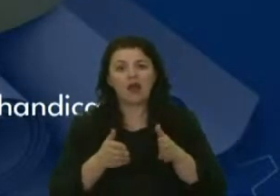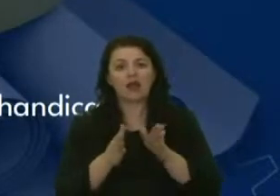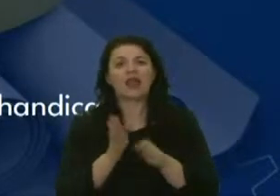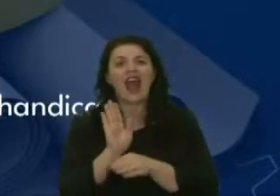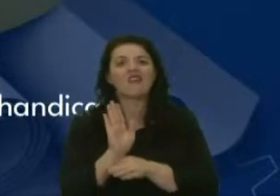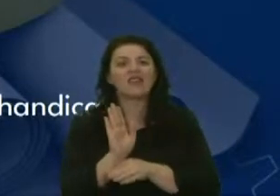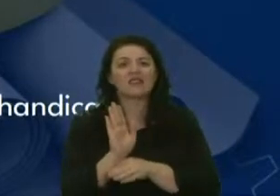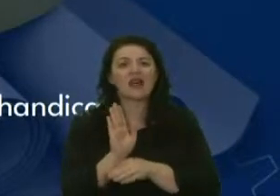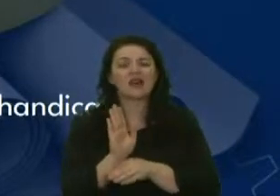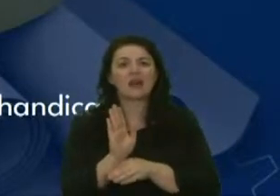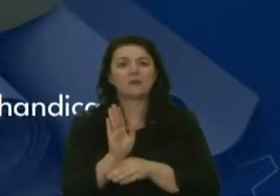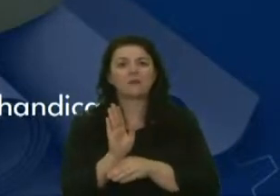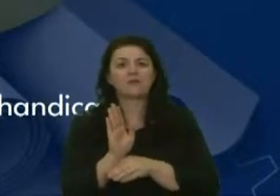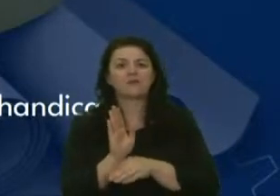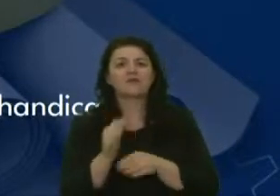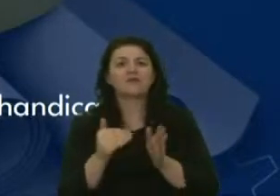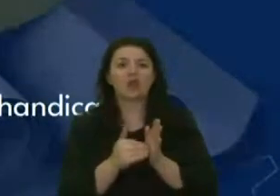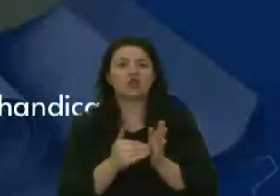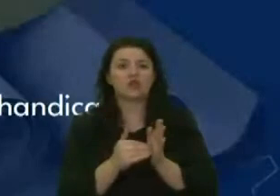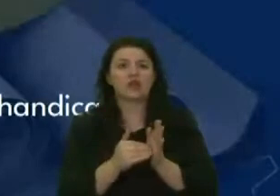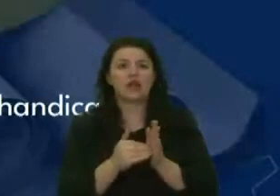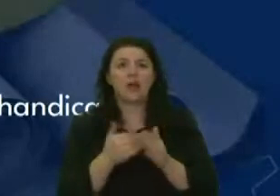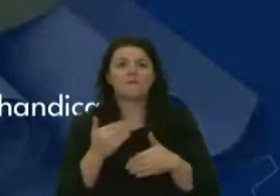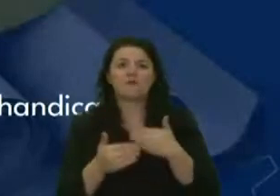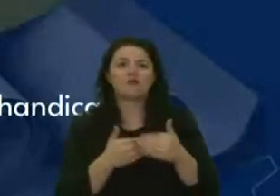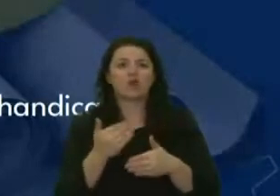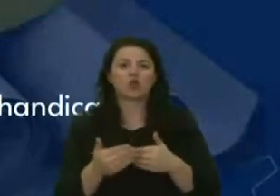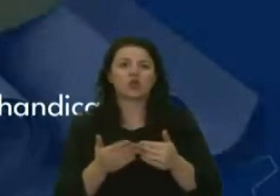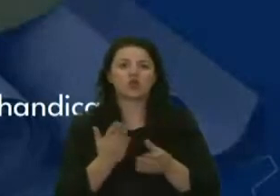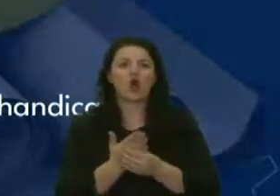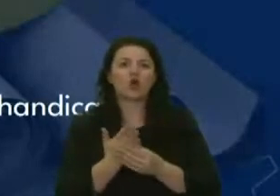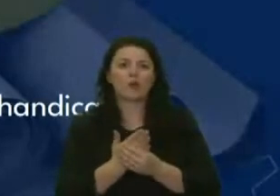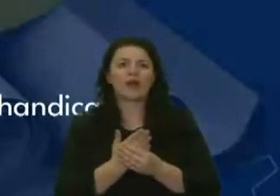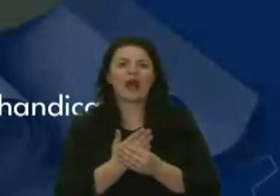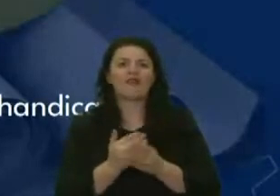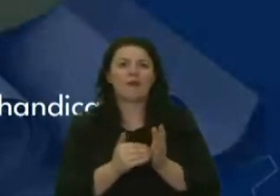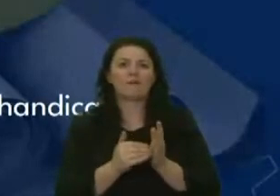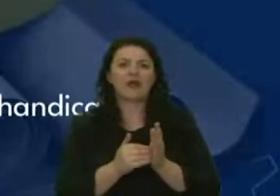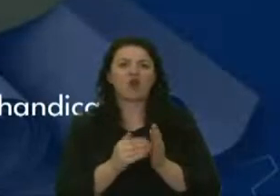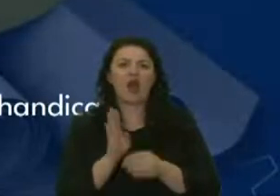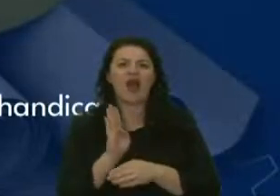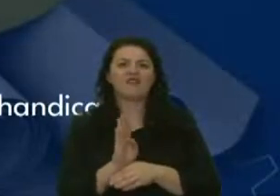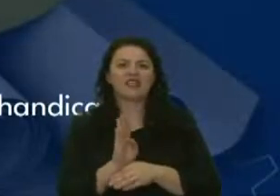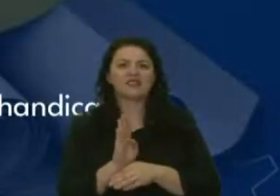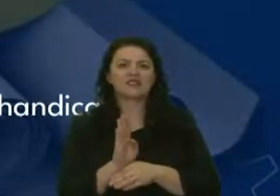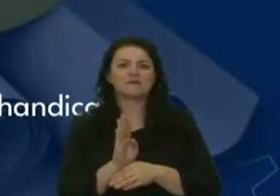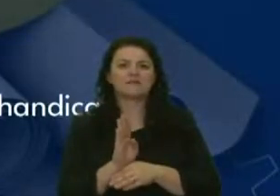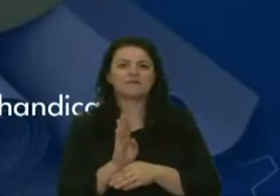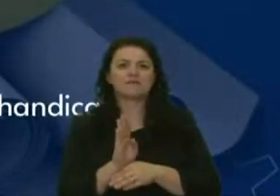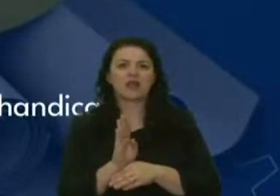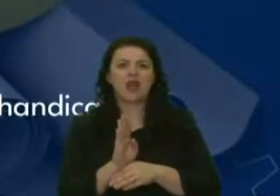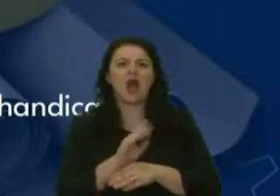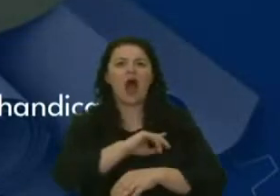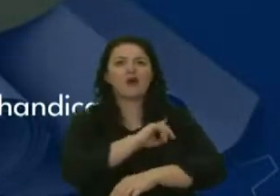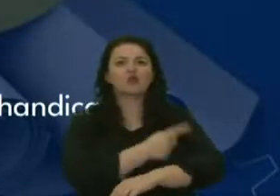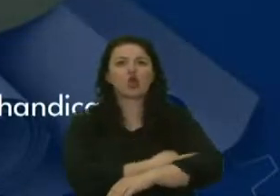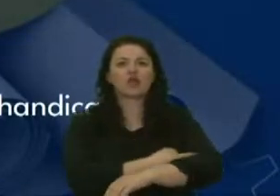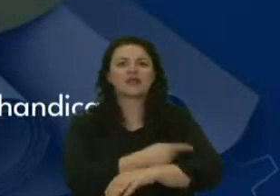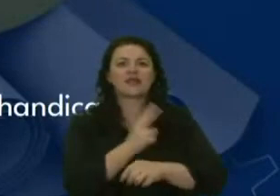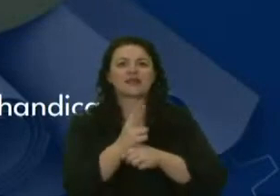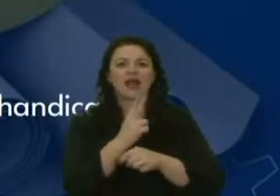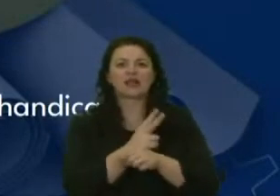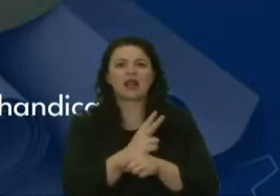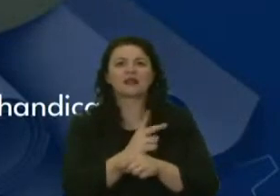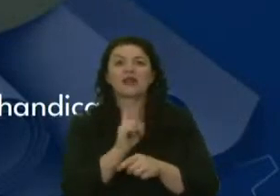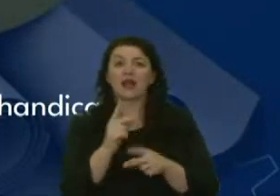pentru că nu i peste noapte trebuie să ai avizele necesare și în procesul de elaborare a documentației vom avea nevoie de un aviz de la autoritățile statului în